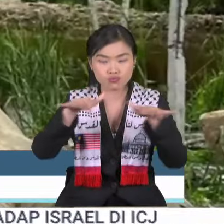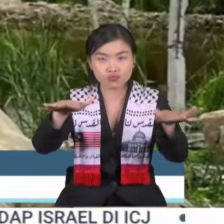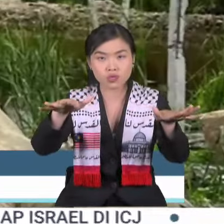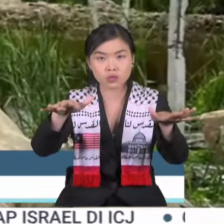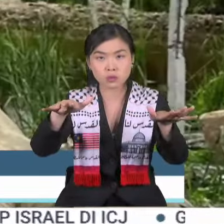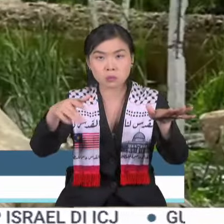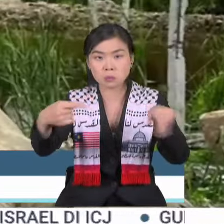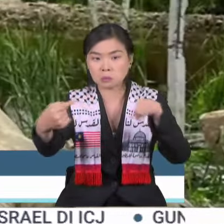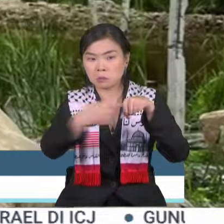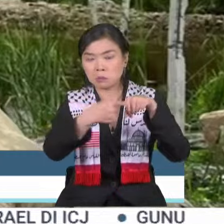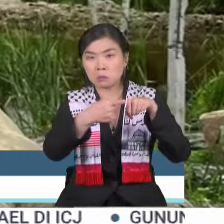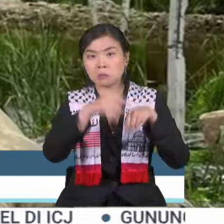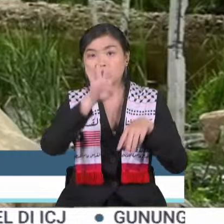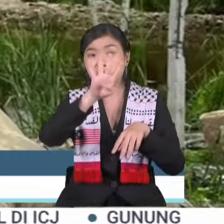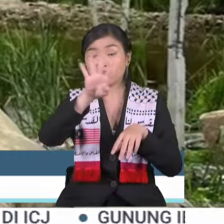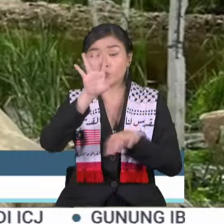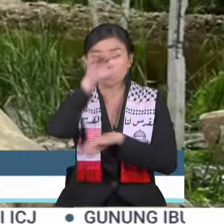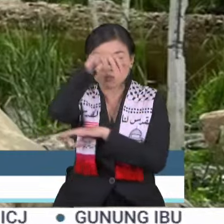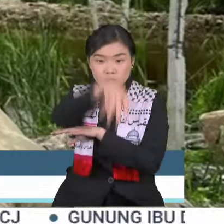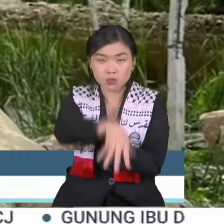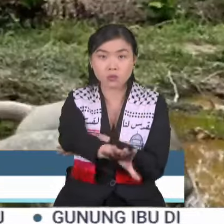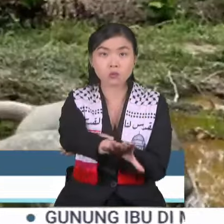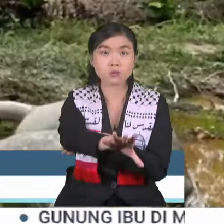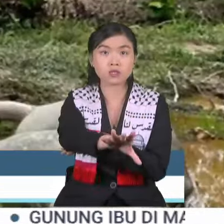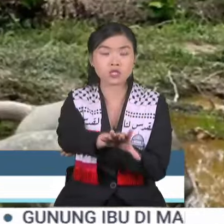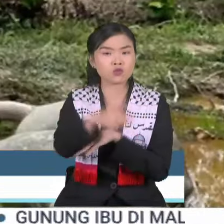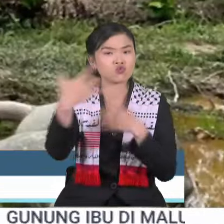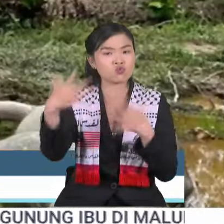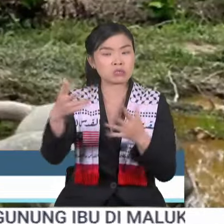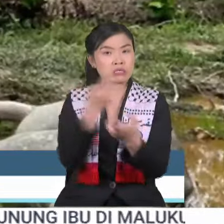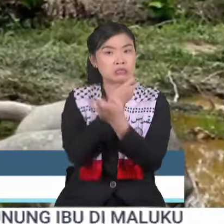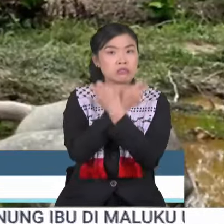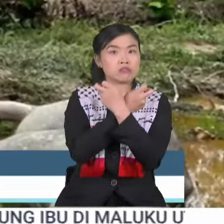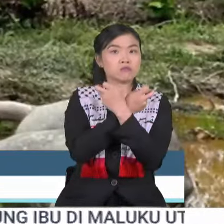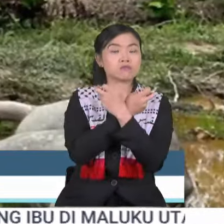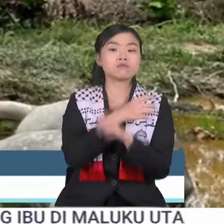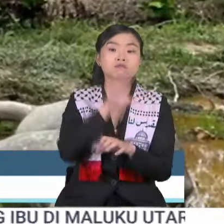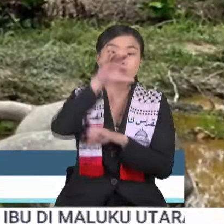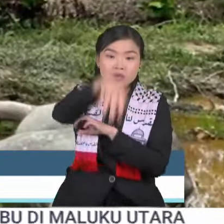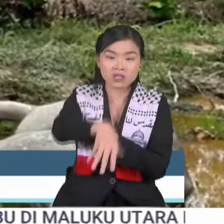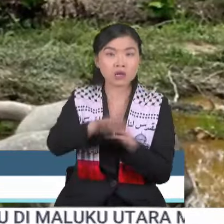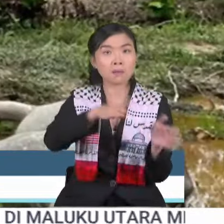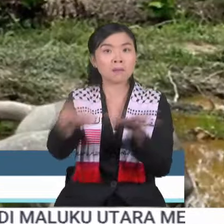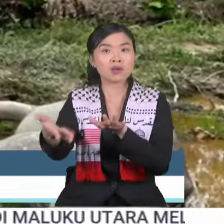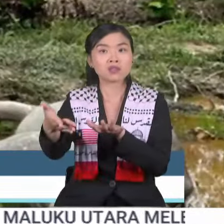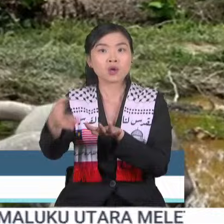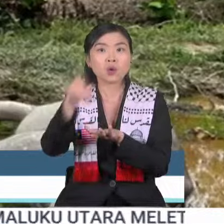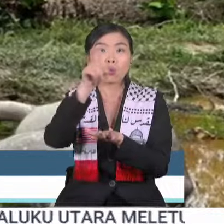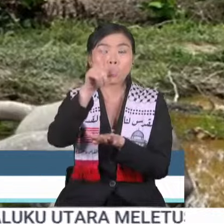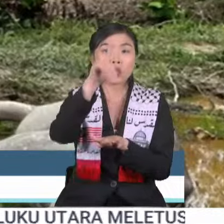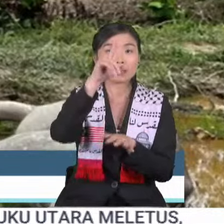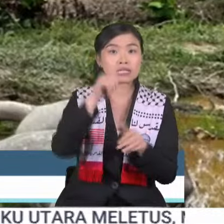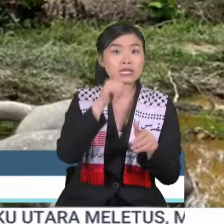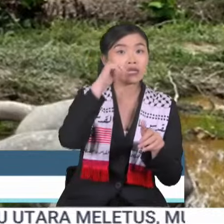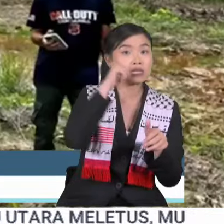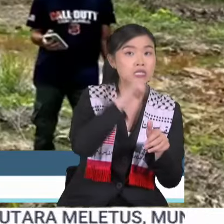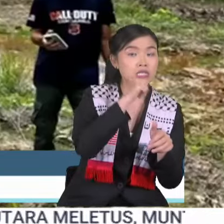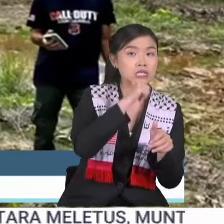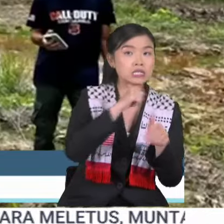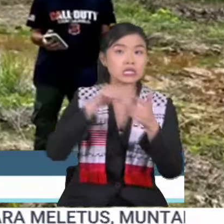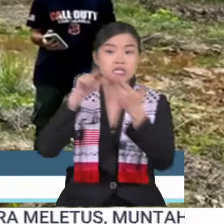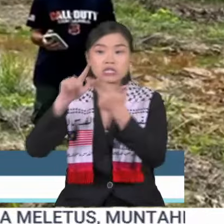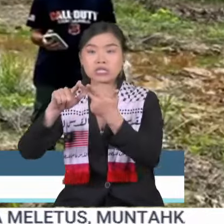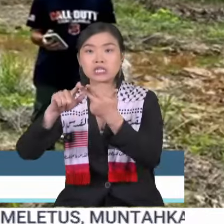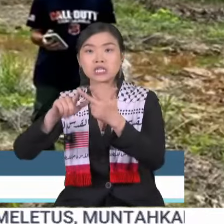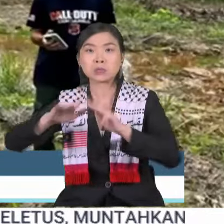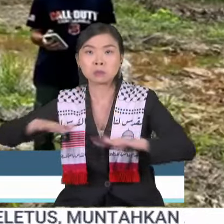dengan dakwaan keempat ekor gajah ini diracun. Gajah yang mati merupakan seekor gajah betina dewasa dan 3 ekor